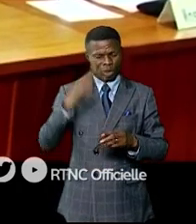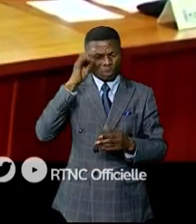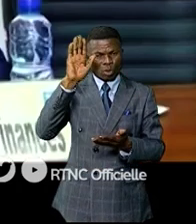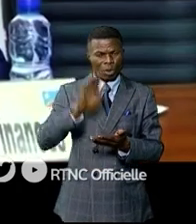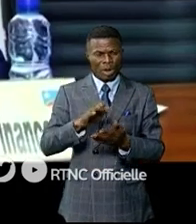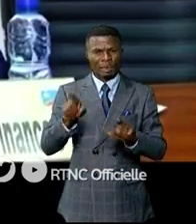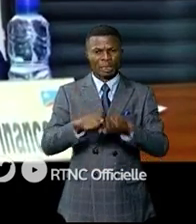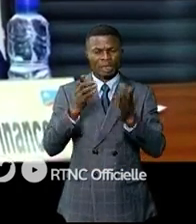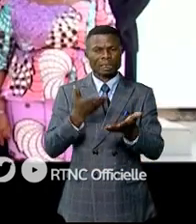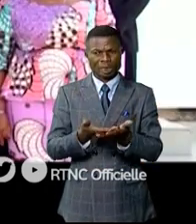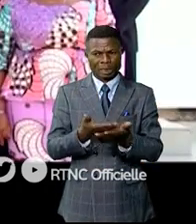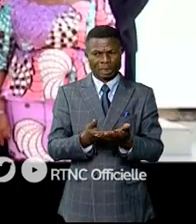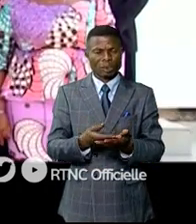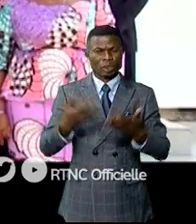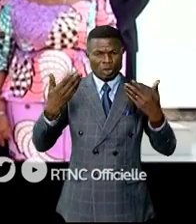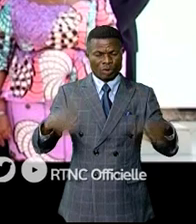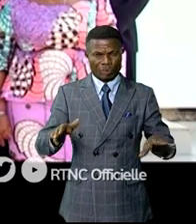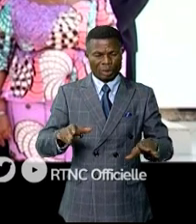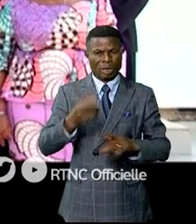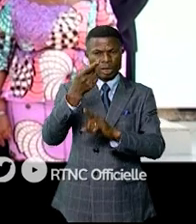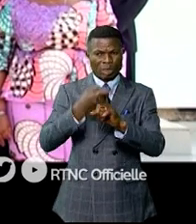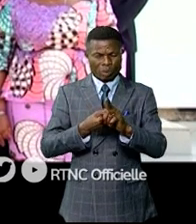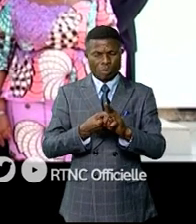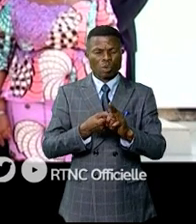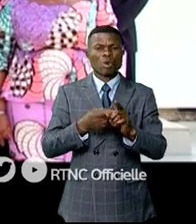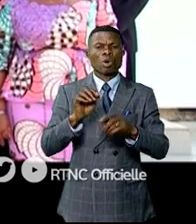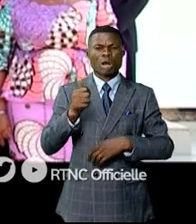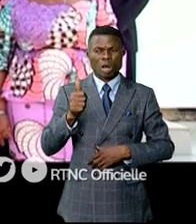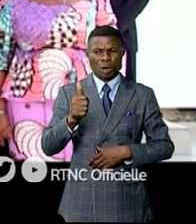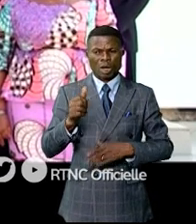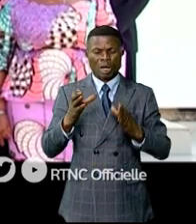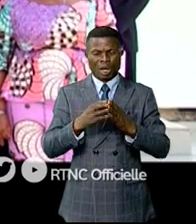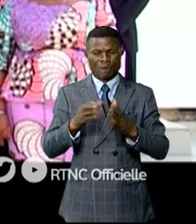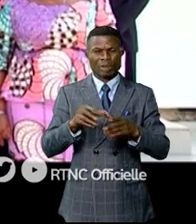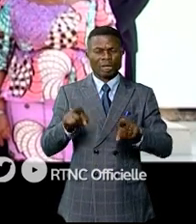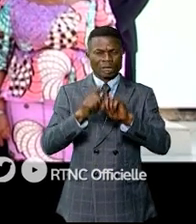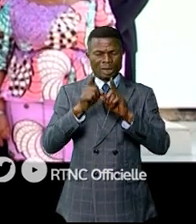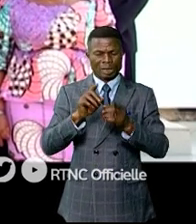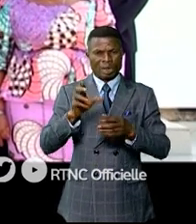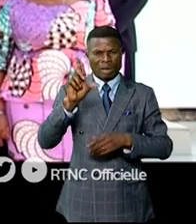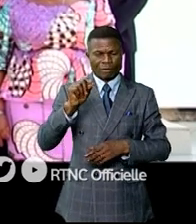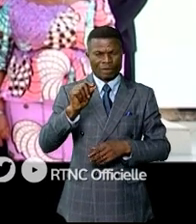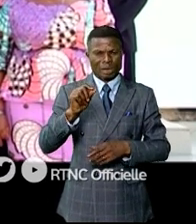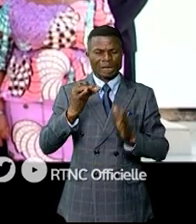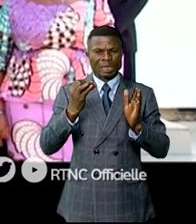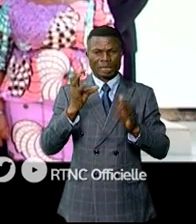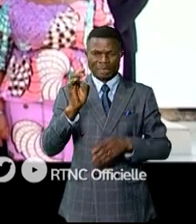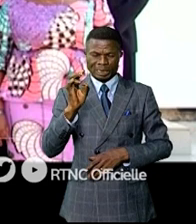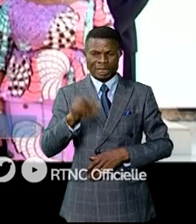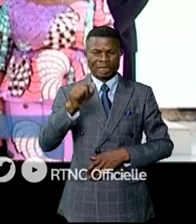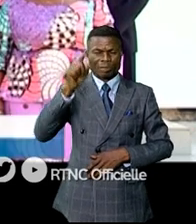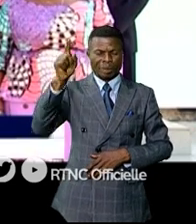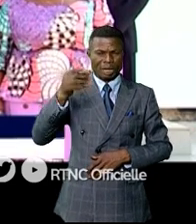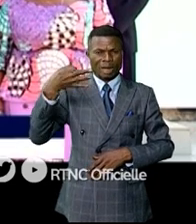déficit. Nous avons terminé le mois d'octobre avec un déficit autour de 27 milliards de francs